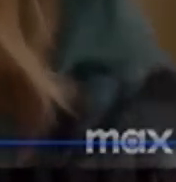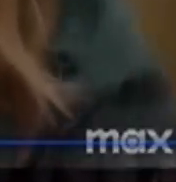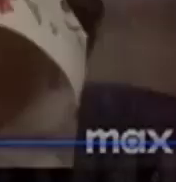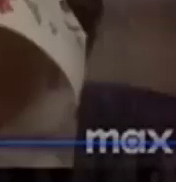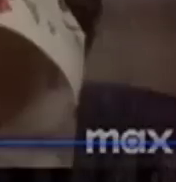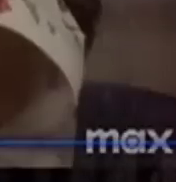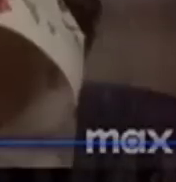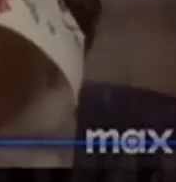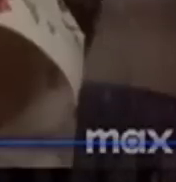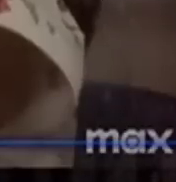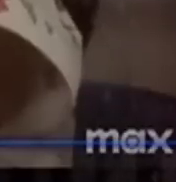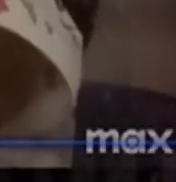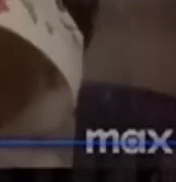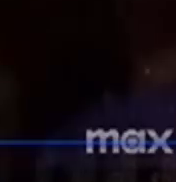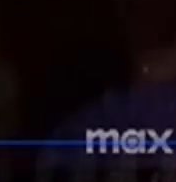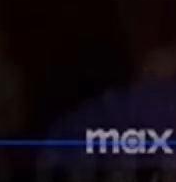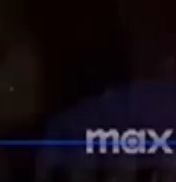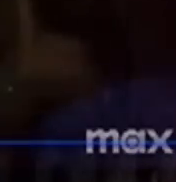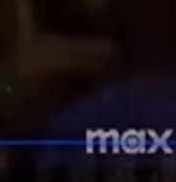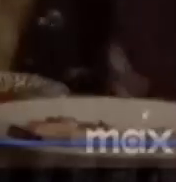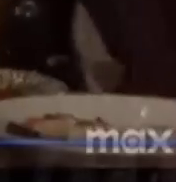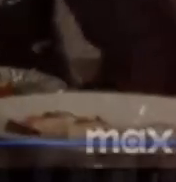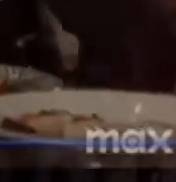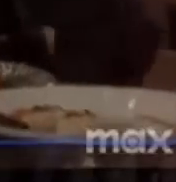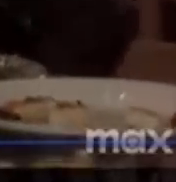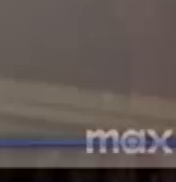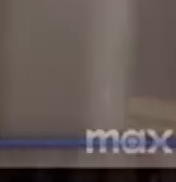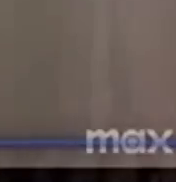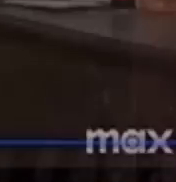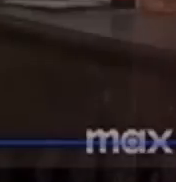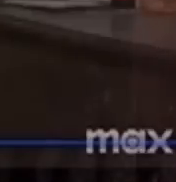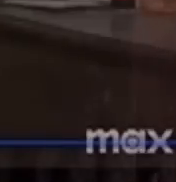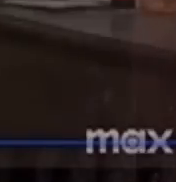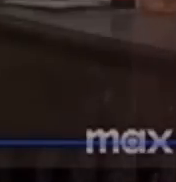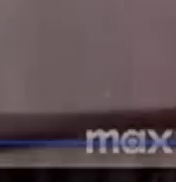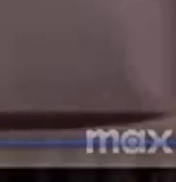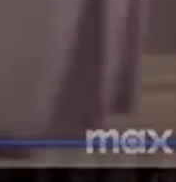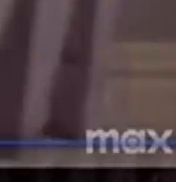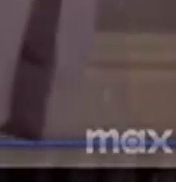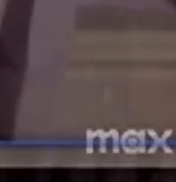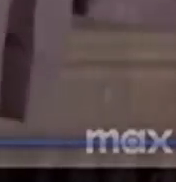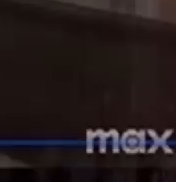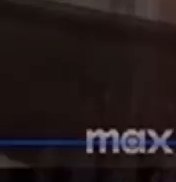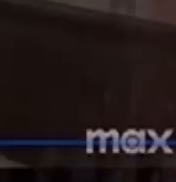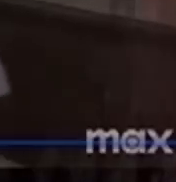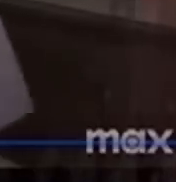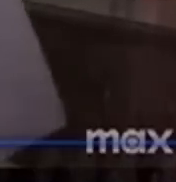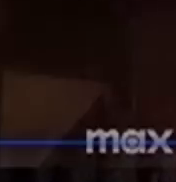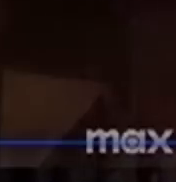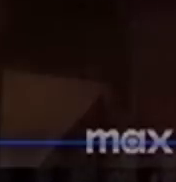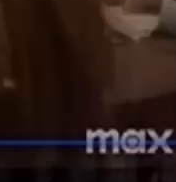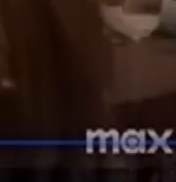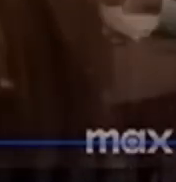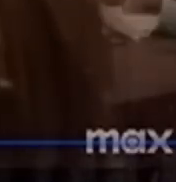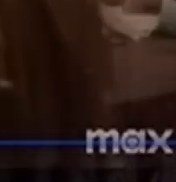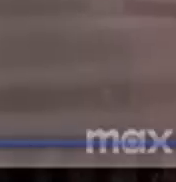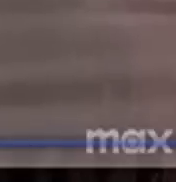Abangan, stars ng Sex and the City na pa-throwback kasabay ng silver anniversary ng iconic